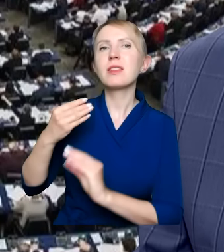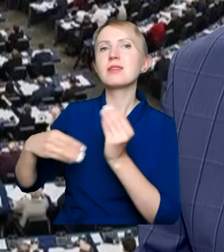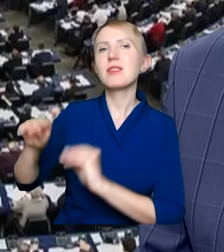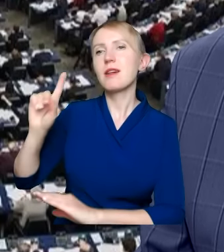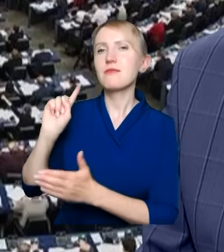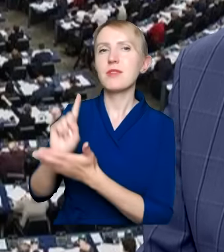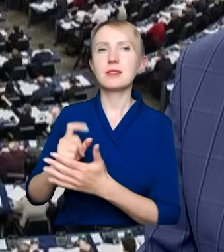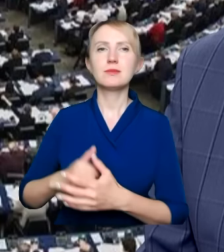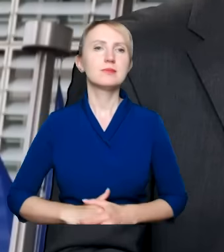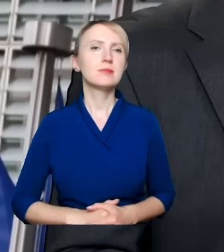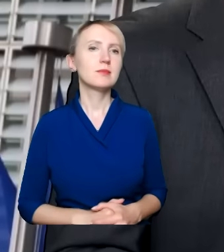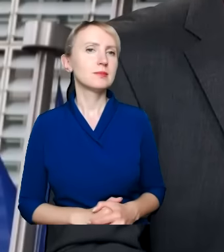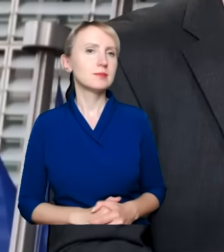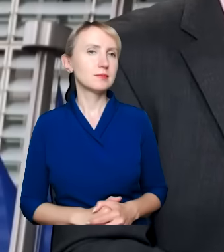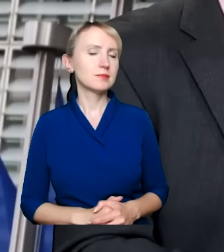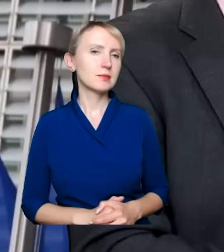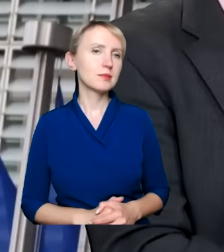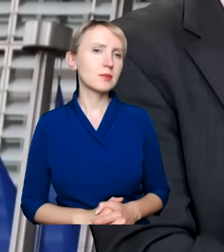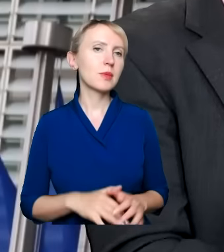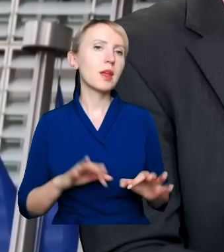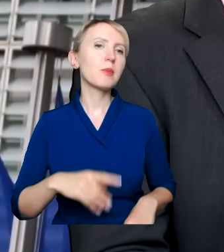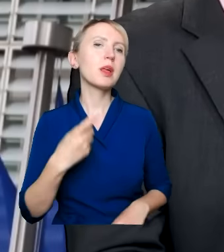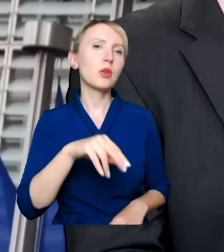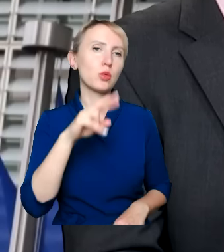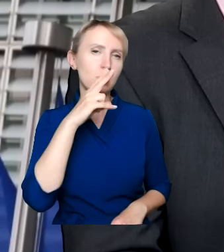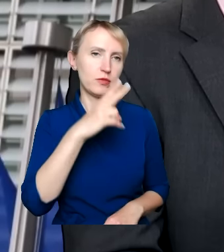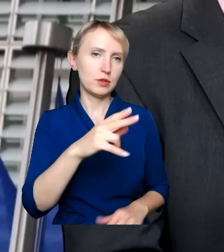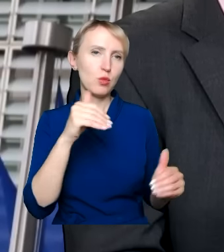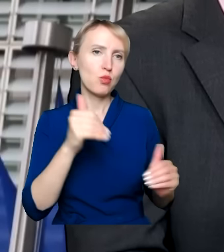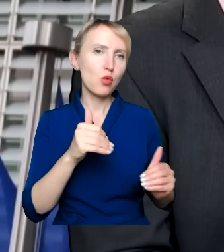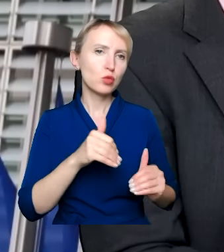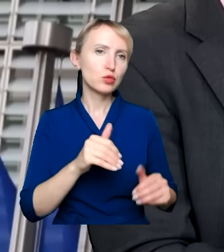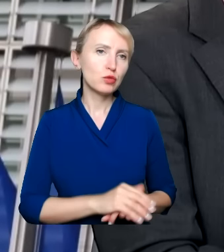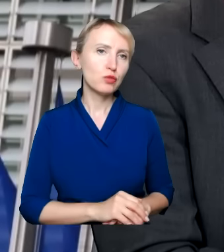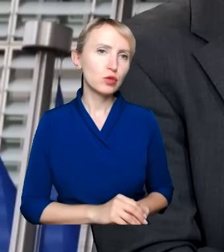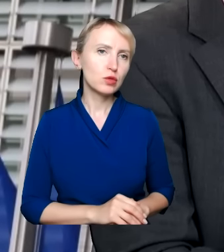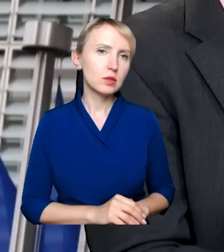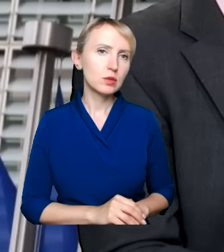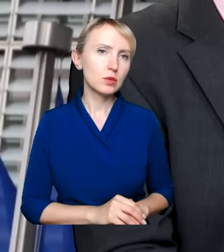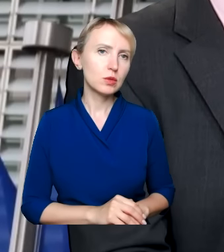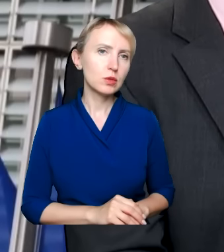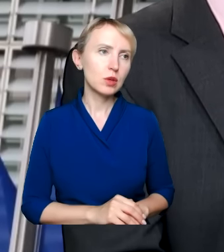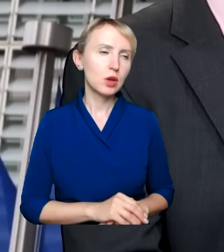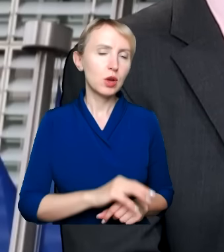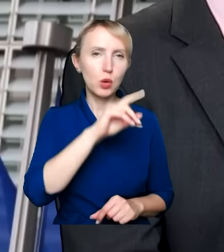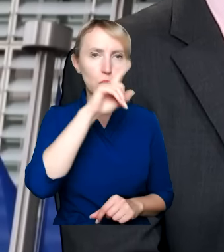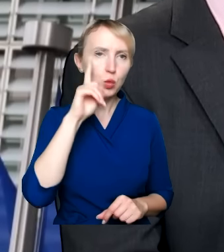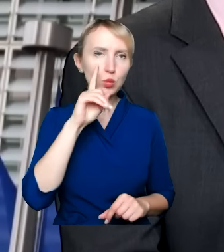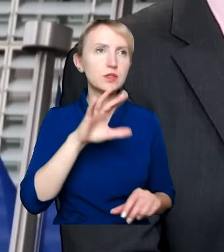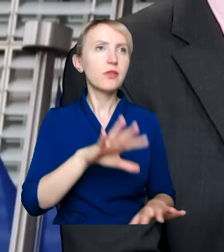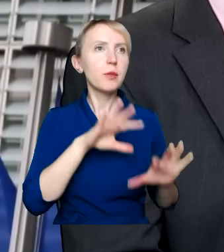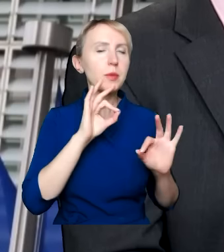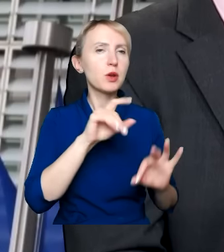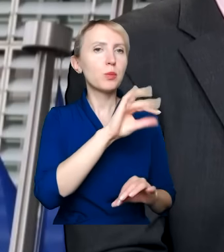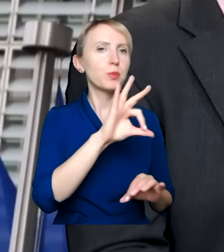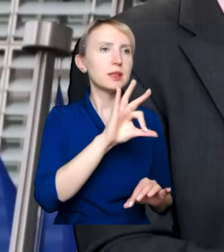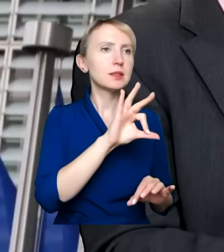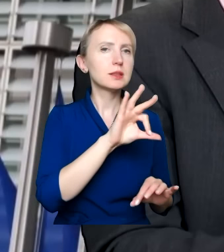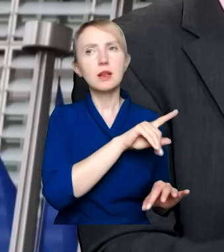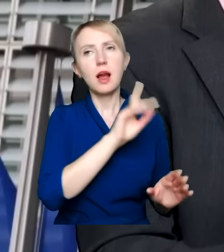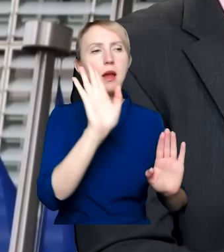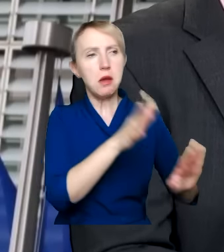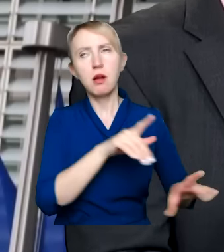sukces pan doktor widzi taką możliwość przepływania elektoratu od Prawa i Sprawiedliwości do Konfederacji czy raczej